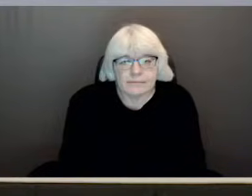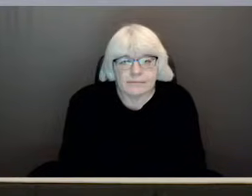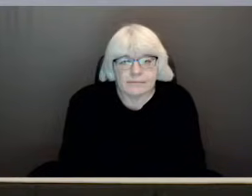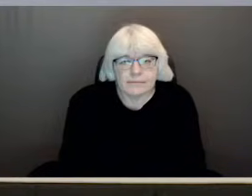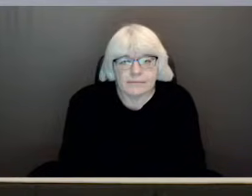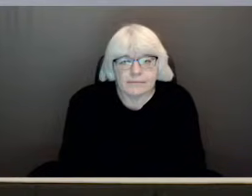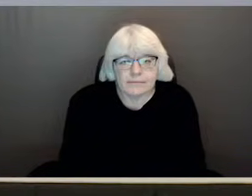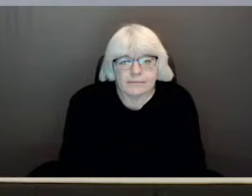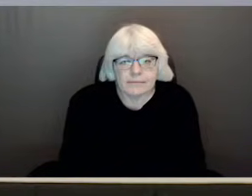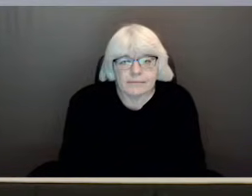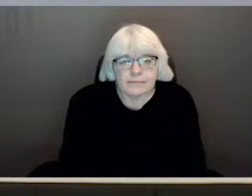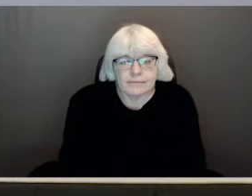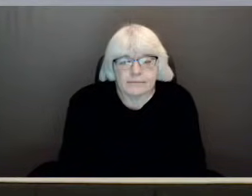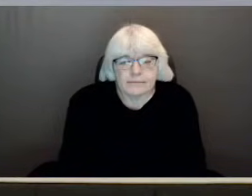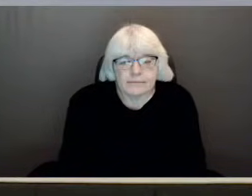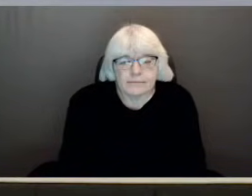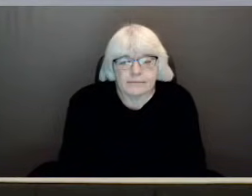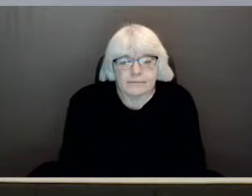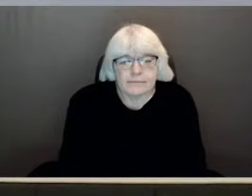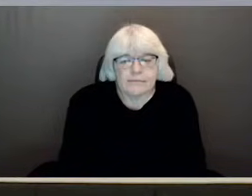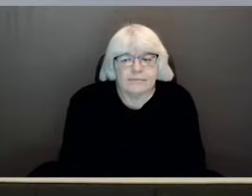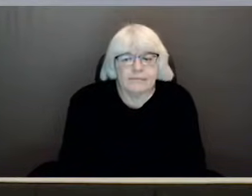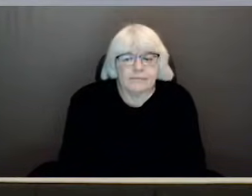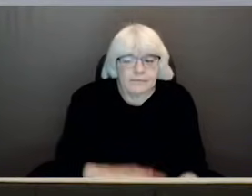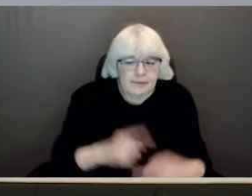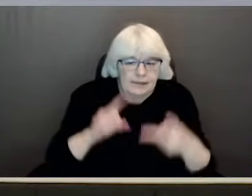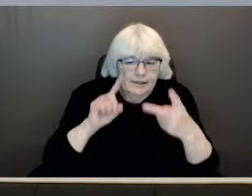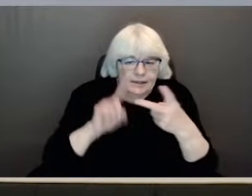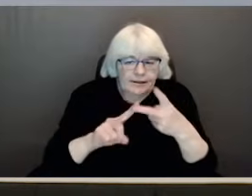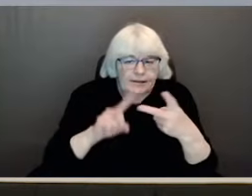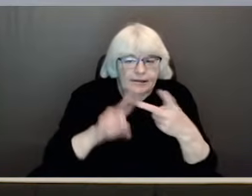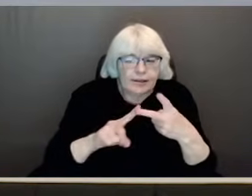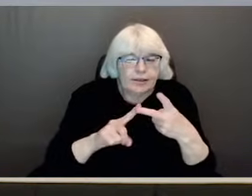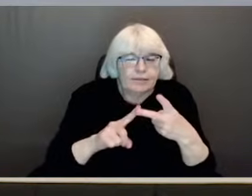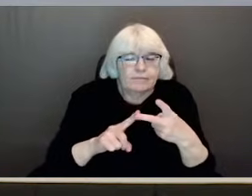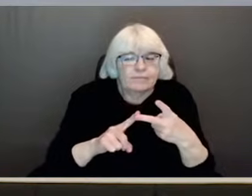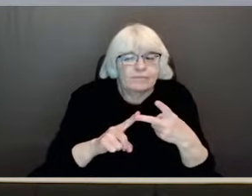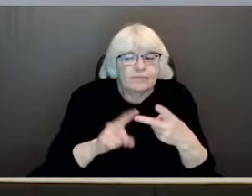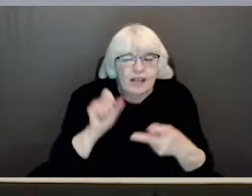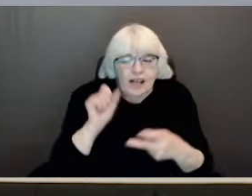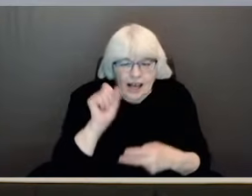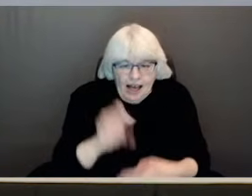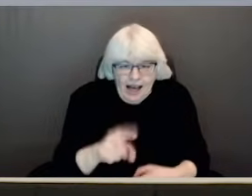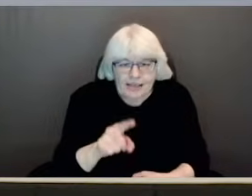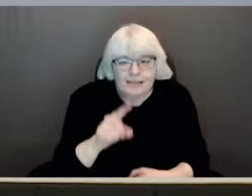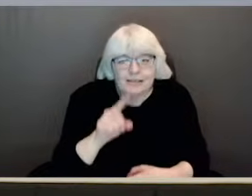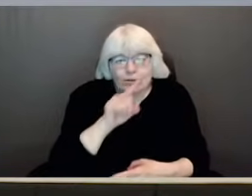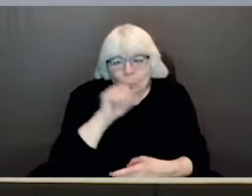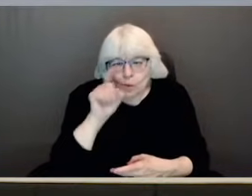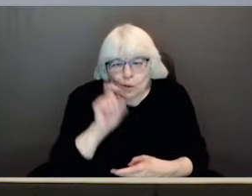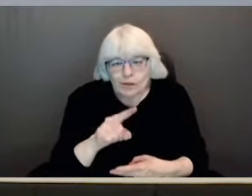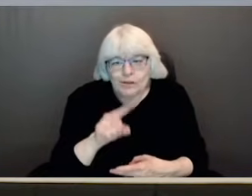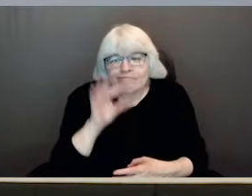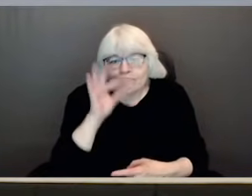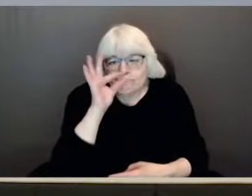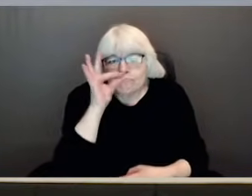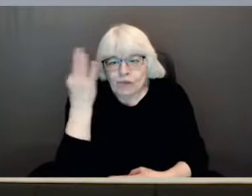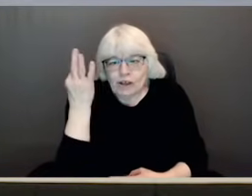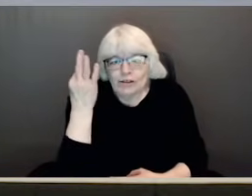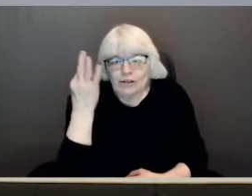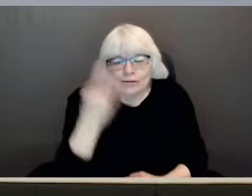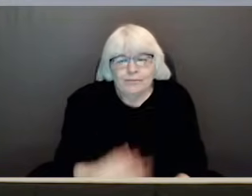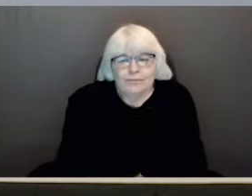Très bien. Et pour les gens qui voyagent, qui veulent voyager pour Noël, pour le jour de l'an, aux États-Unis, particulièrement